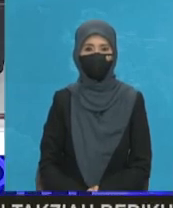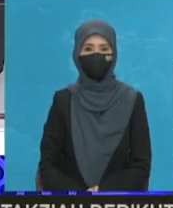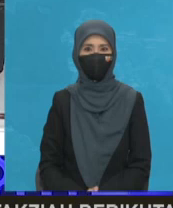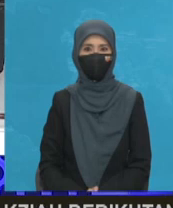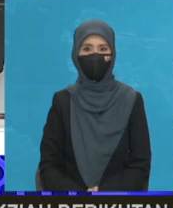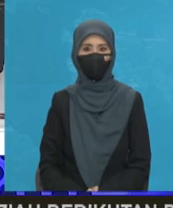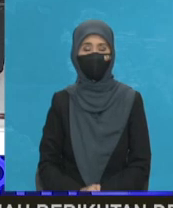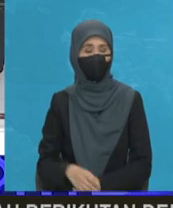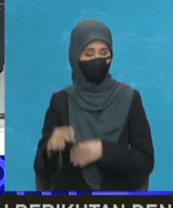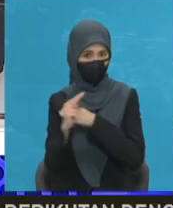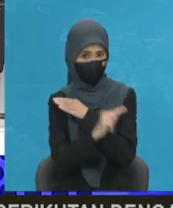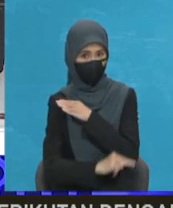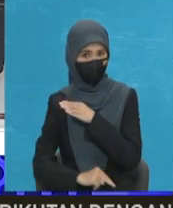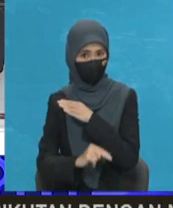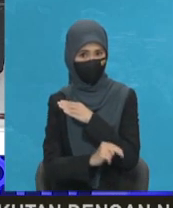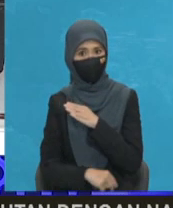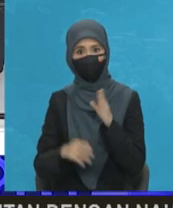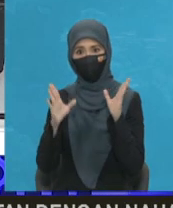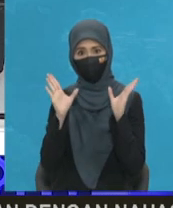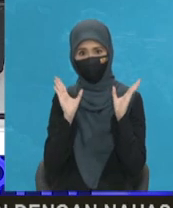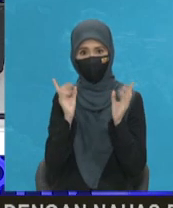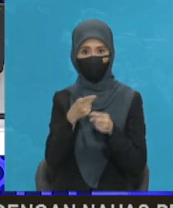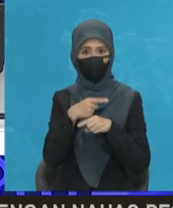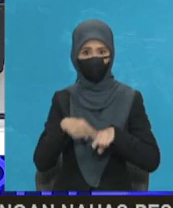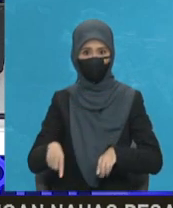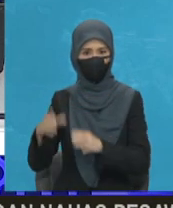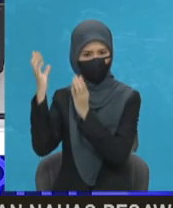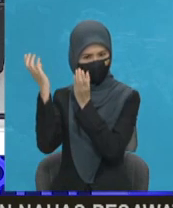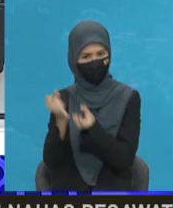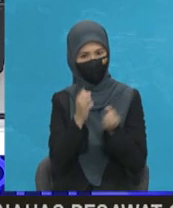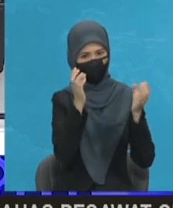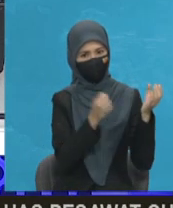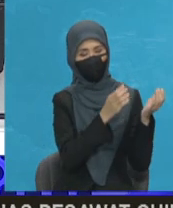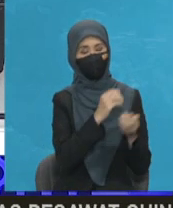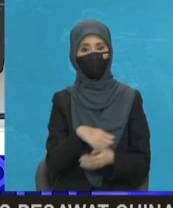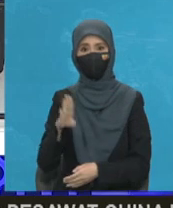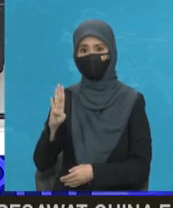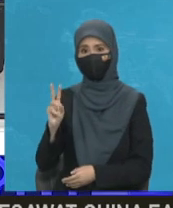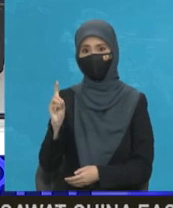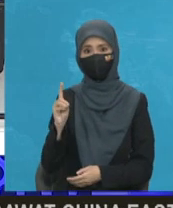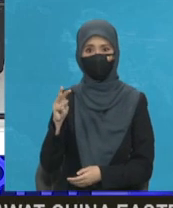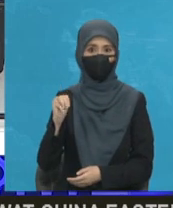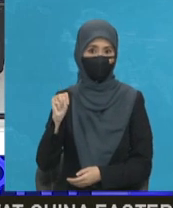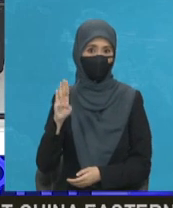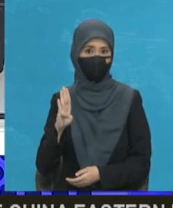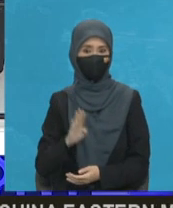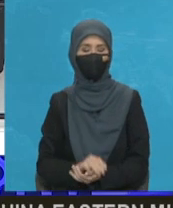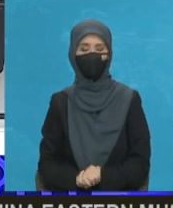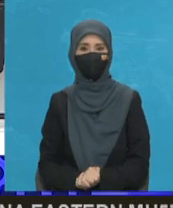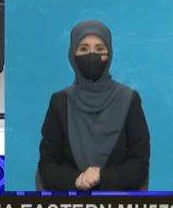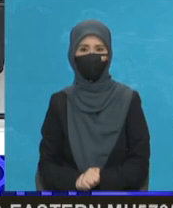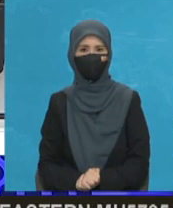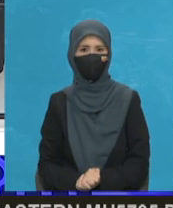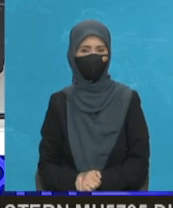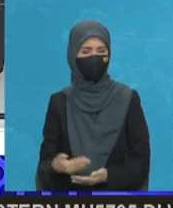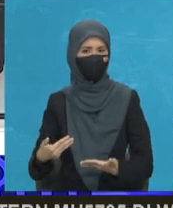Hai negara Brunei Darussalam melalui jabatan gaji cuaca Brunei Darussalam bdmd menitikberatkan penggunaan sistem